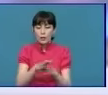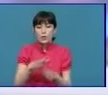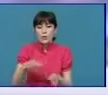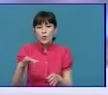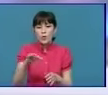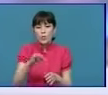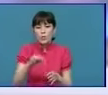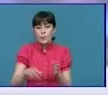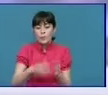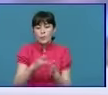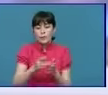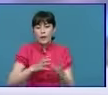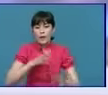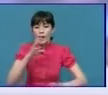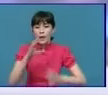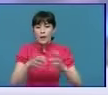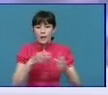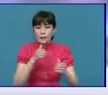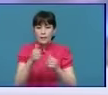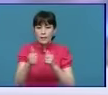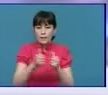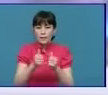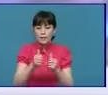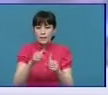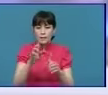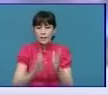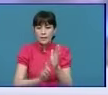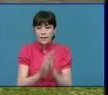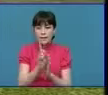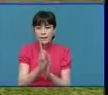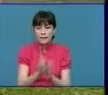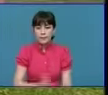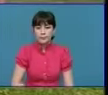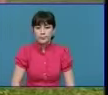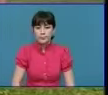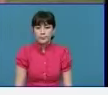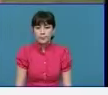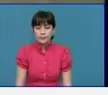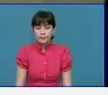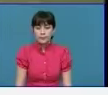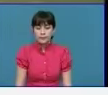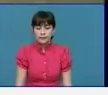орталығында халықаралық жарыс жалауын көтерді.